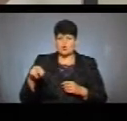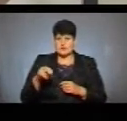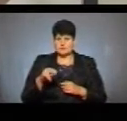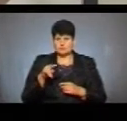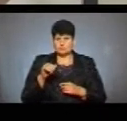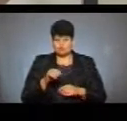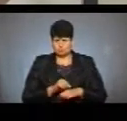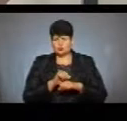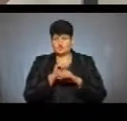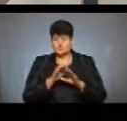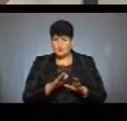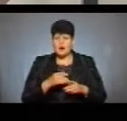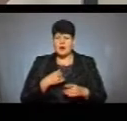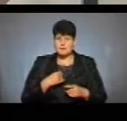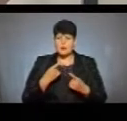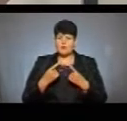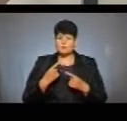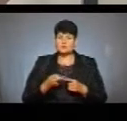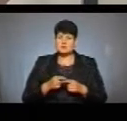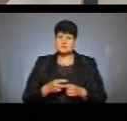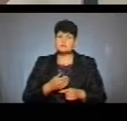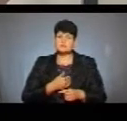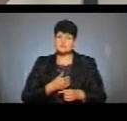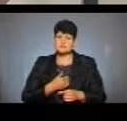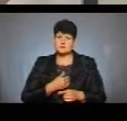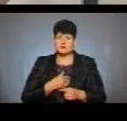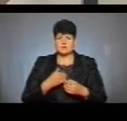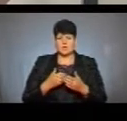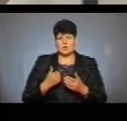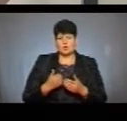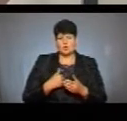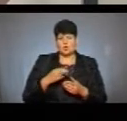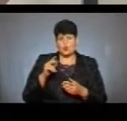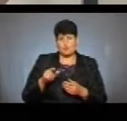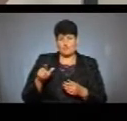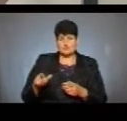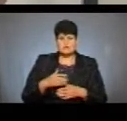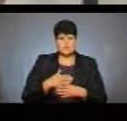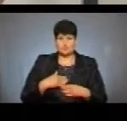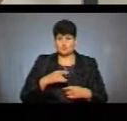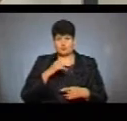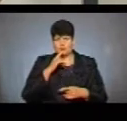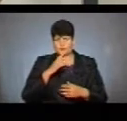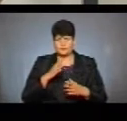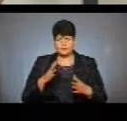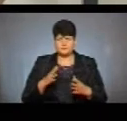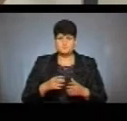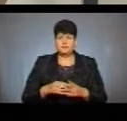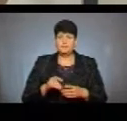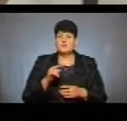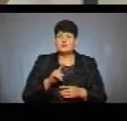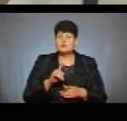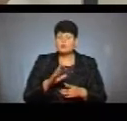ми говоримо, що це волевиявлення добровольців, які не збираються мовчати, не більше і не менше. В що